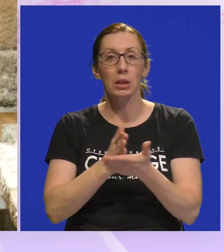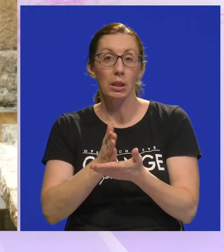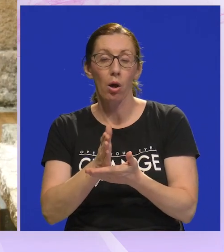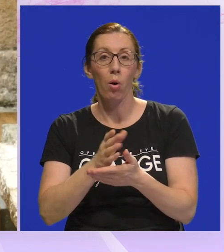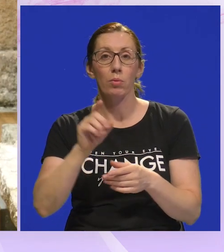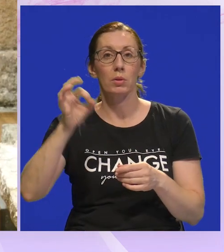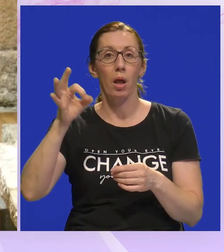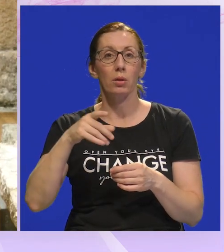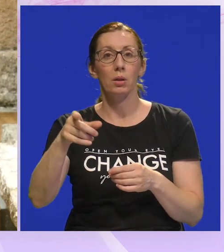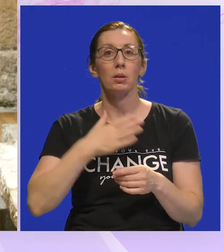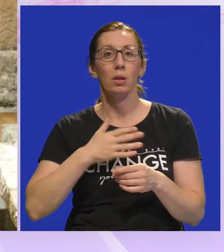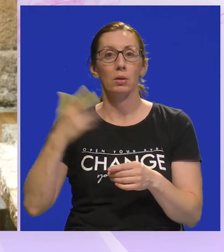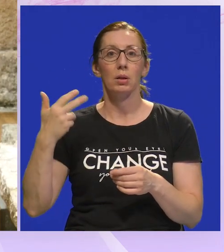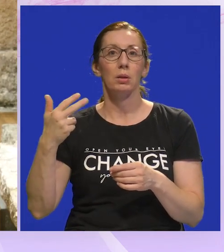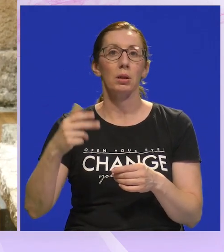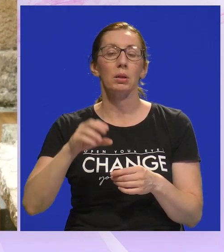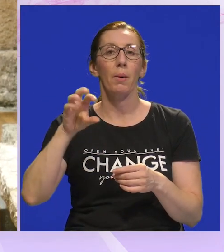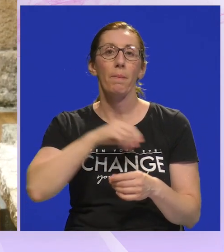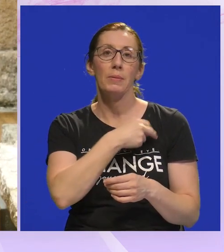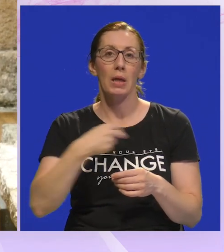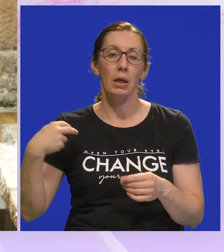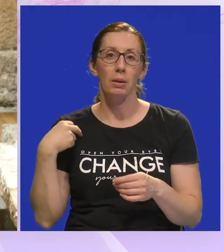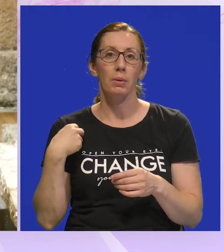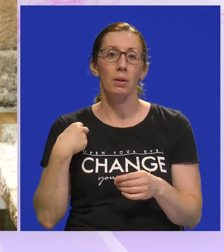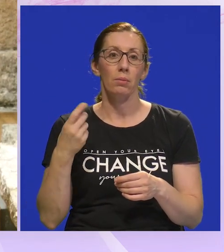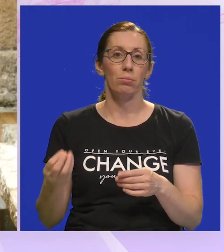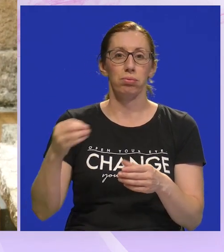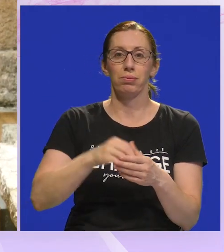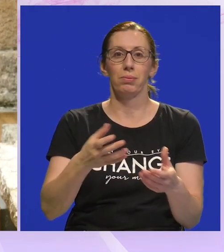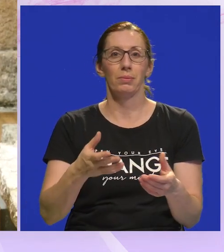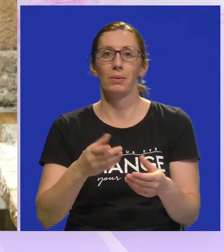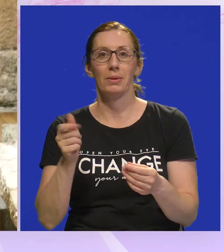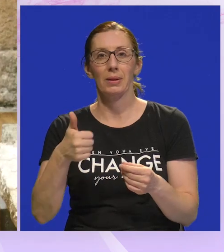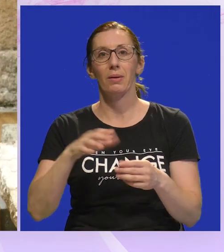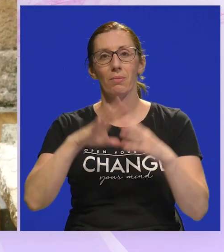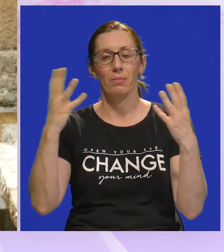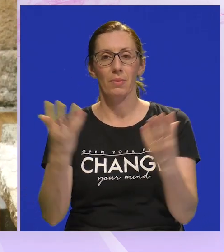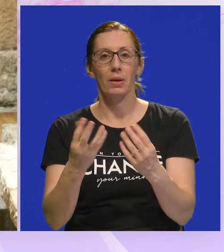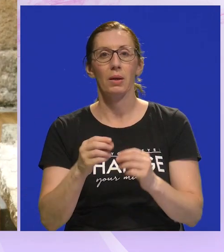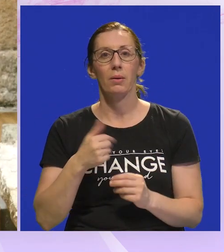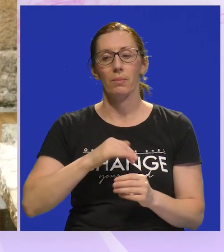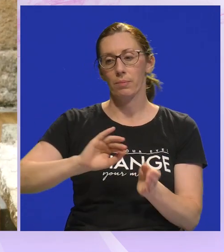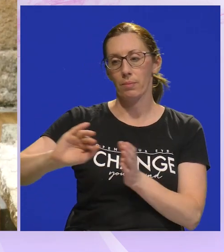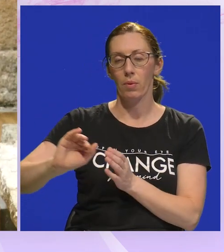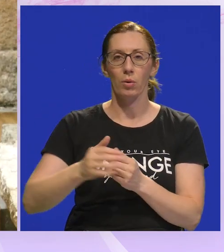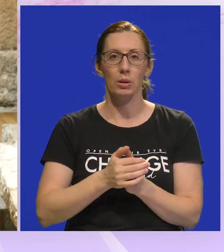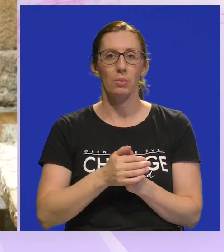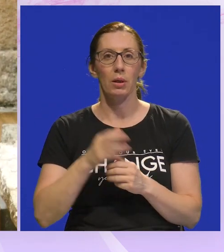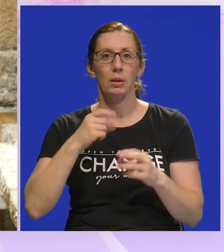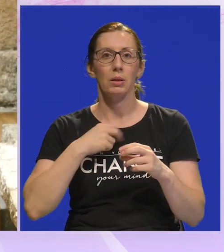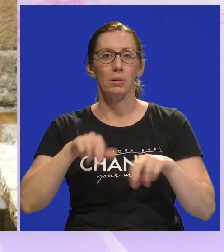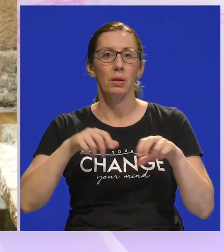jer da smo stavili jedan naš prsten na 30 zagrebačkih prstena, bi se istopi bio jedan prsten u masi, tako da smo u stvari